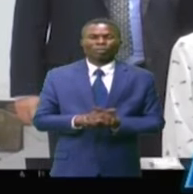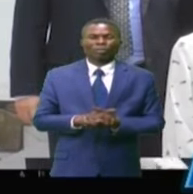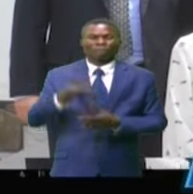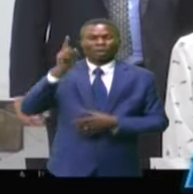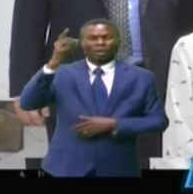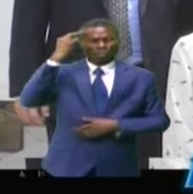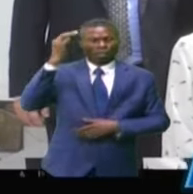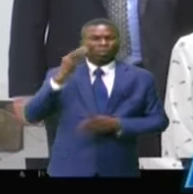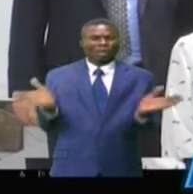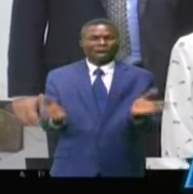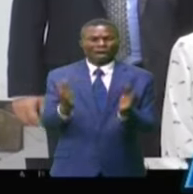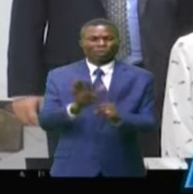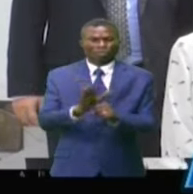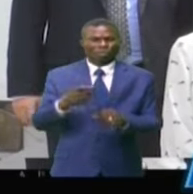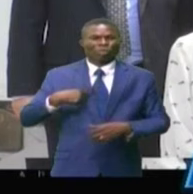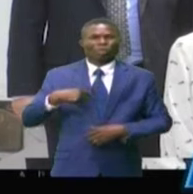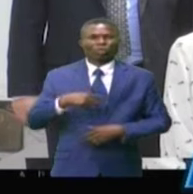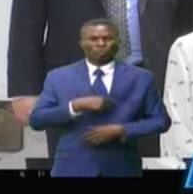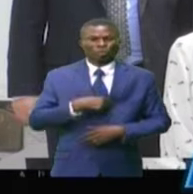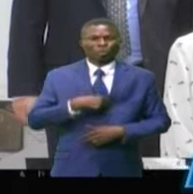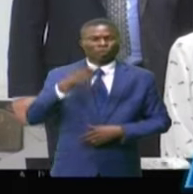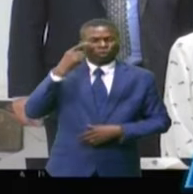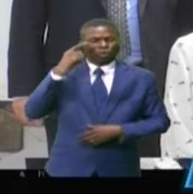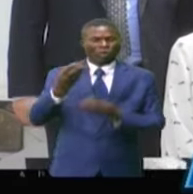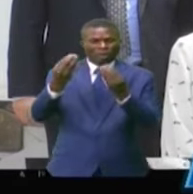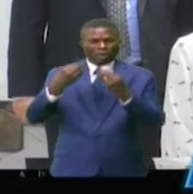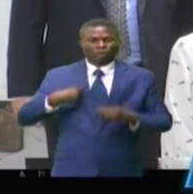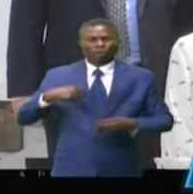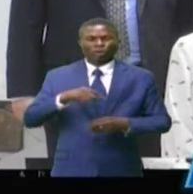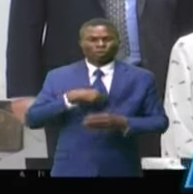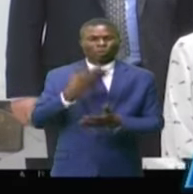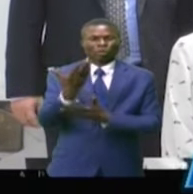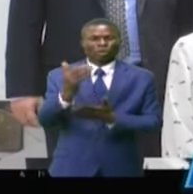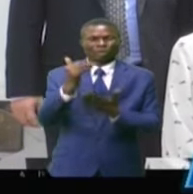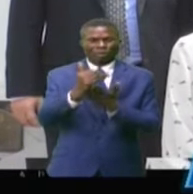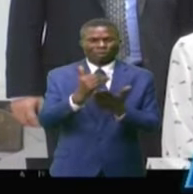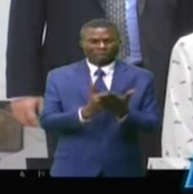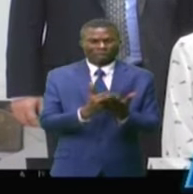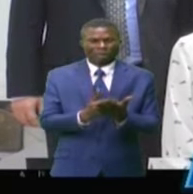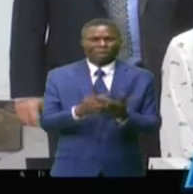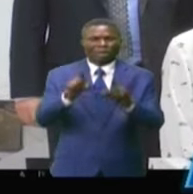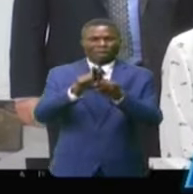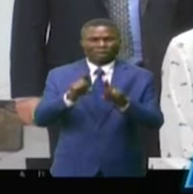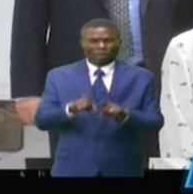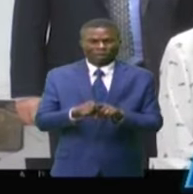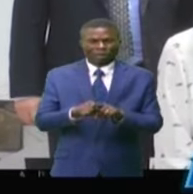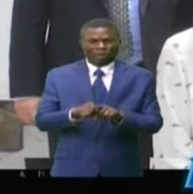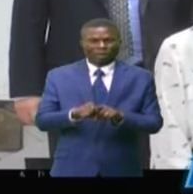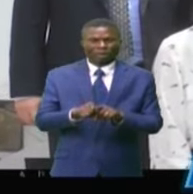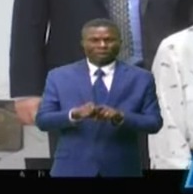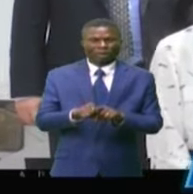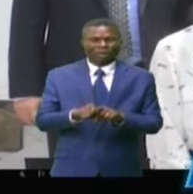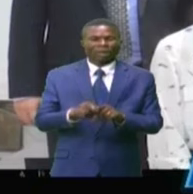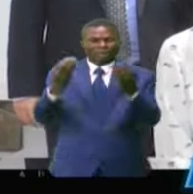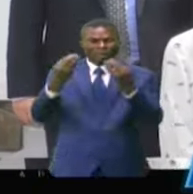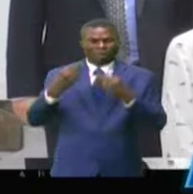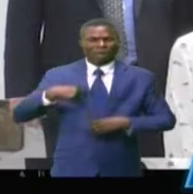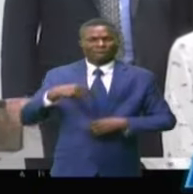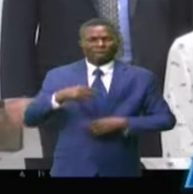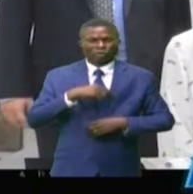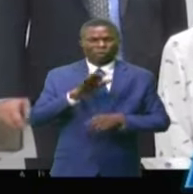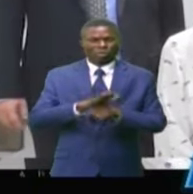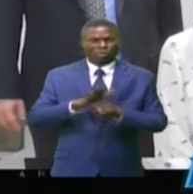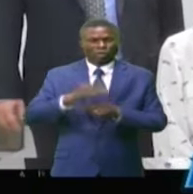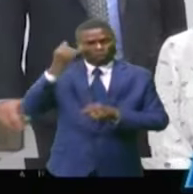vraiment encouragés. Il nous a donné aussi les recommandations, comme ce qu'on vient de dire. Et puis, ça nous donne plus